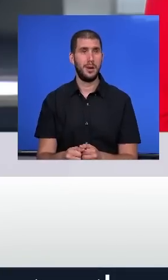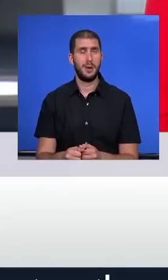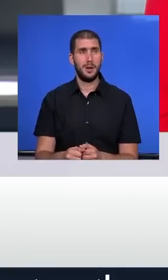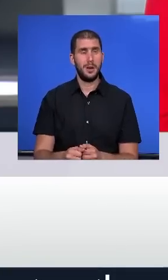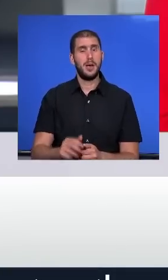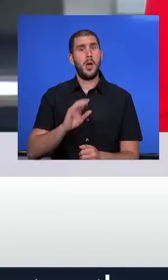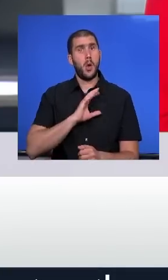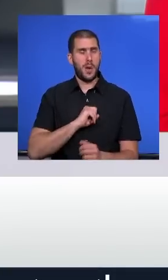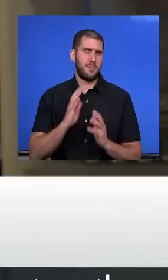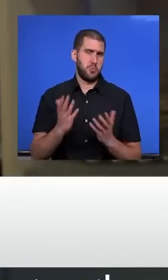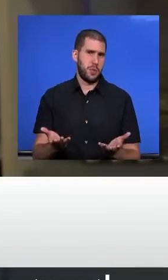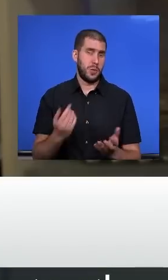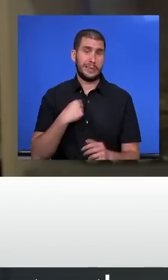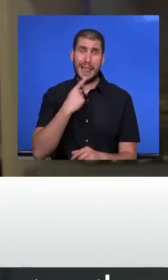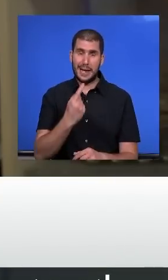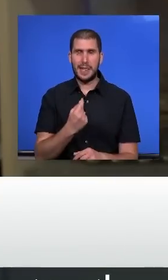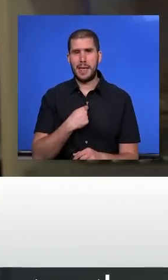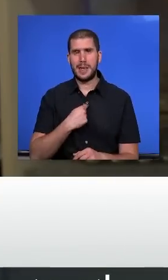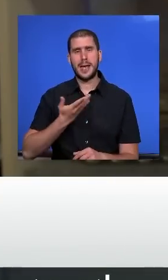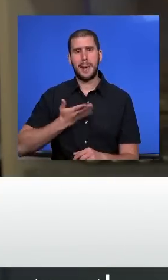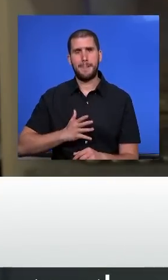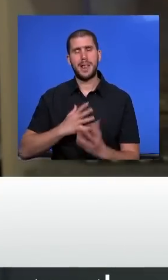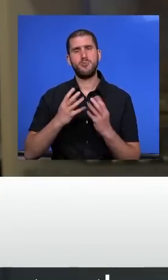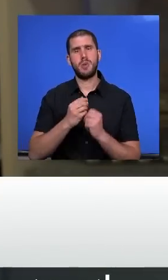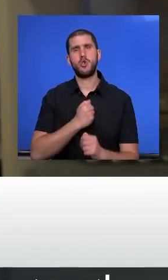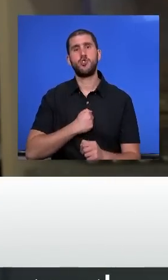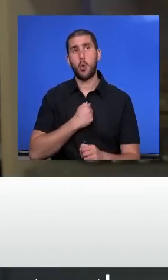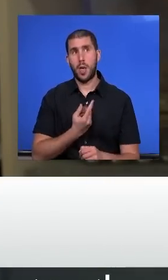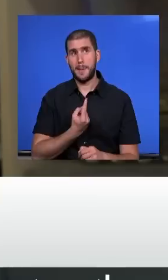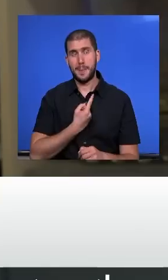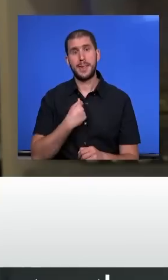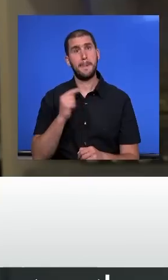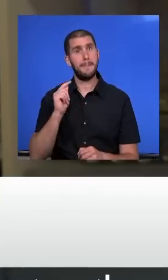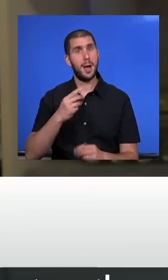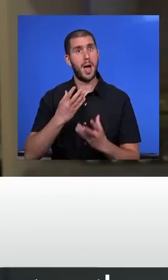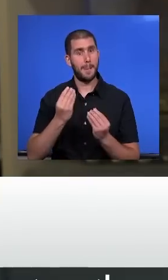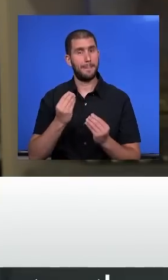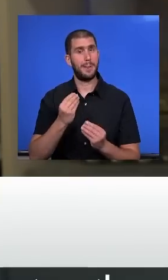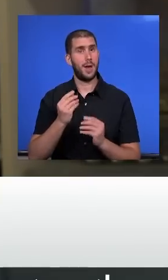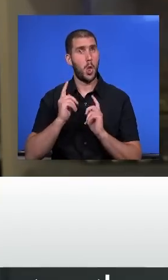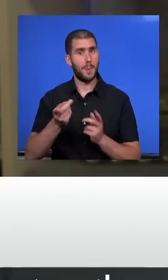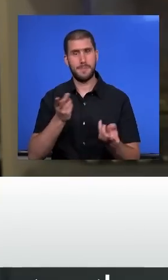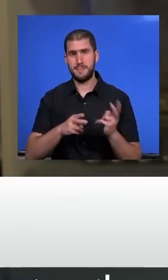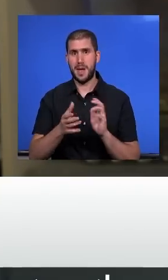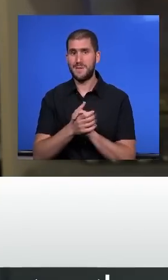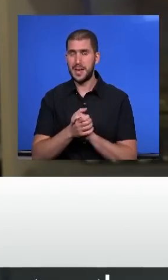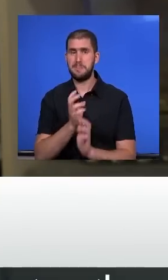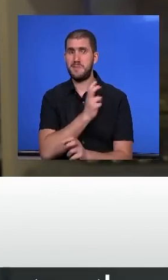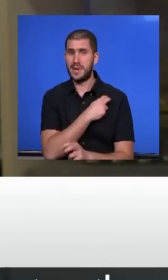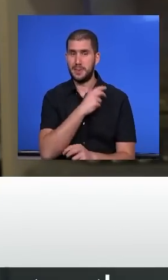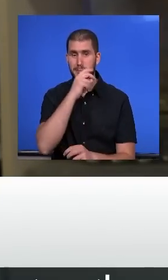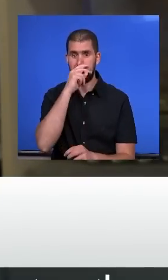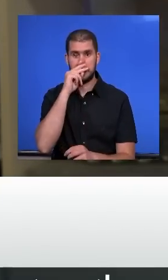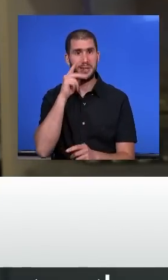כואב לי מאוד, אני רוצה לומר לך, אני כבן משפחה שכולה, ואיבדתי הרבה מאוד מהלוחמים שלי, חברים שלי, מפקדים שלי,